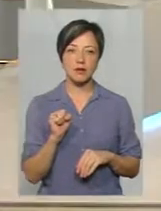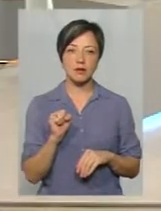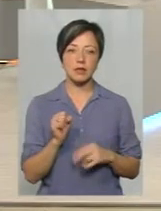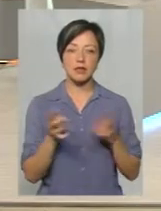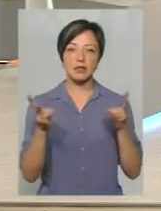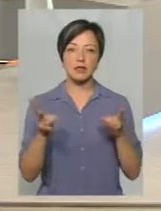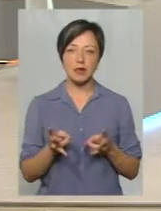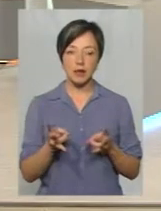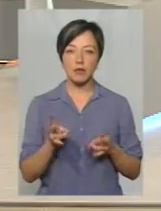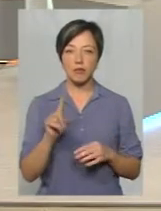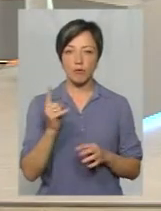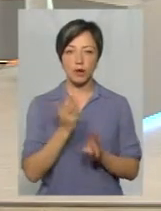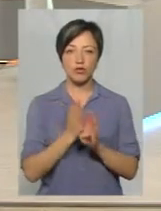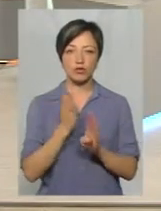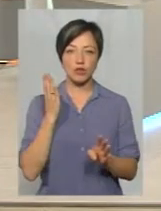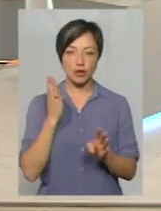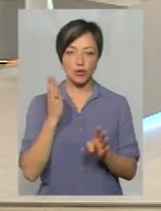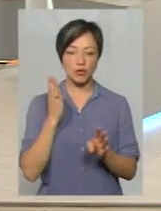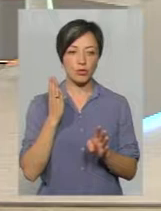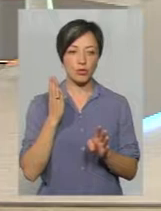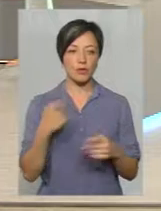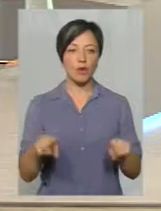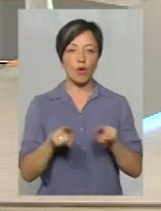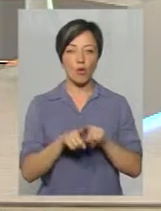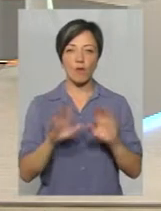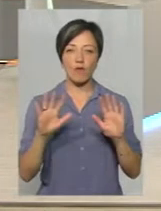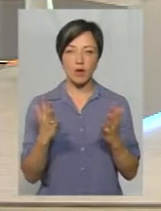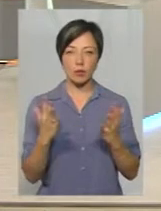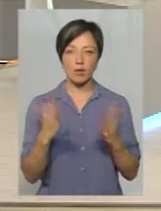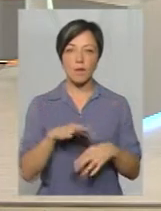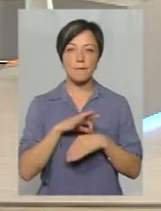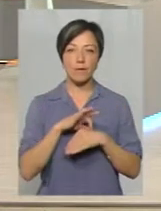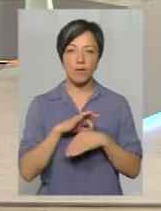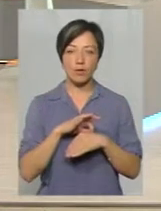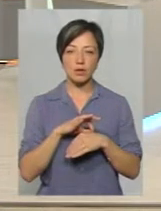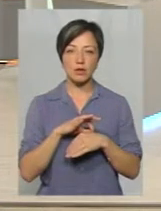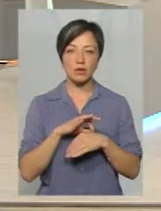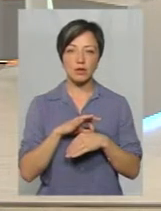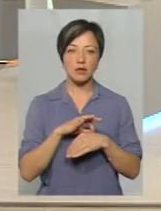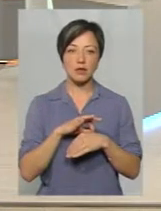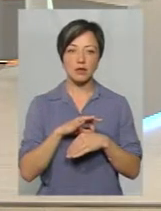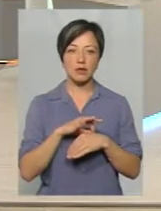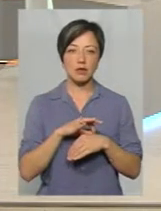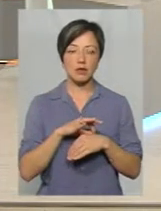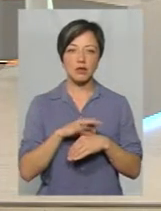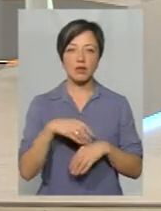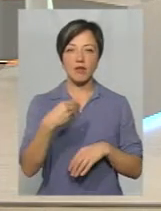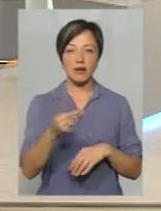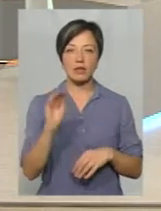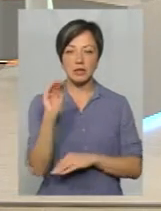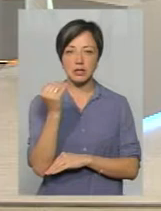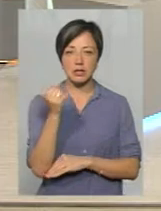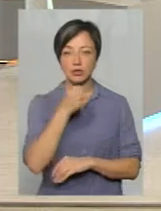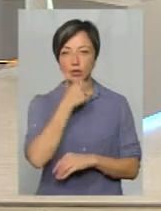Треба в першу чергу в такому випадку проводити оральну регідратацію, давати дитині